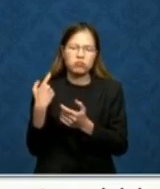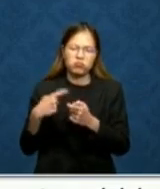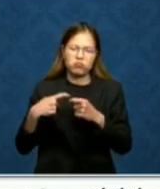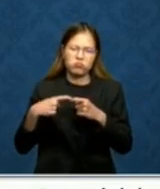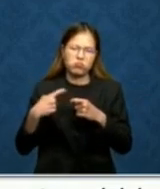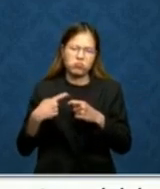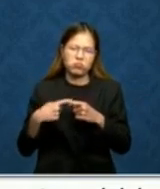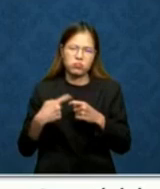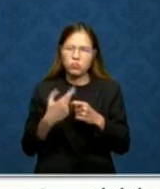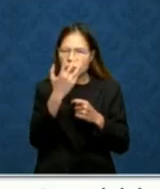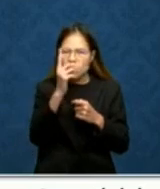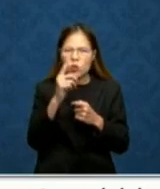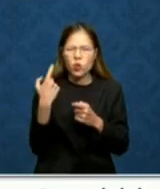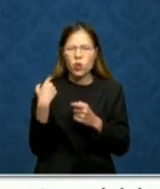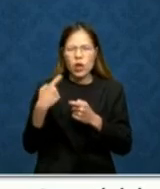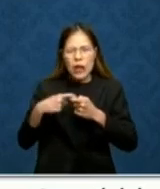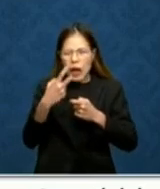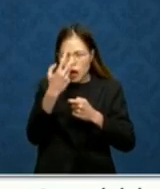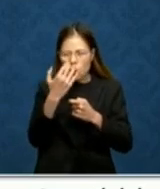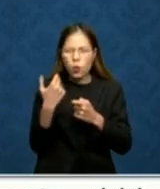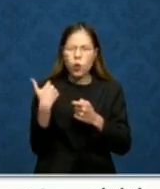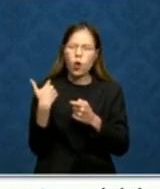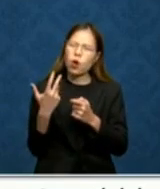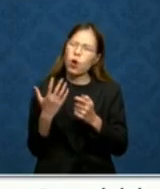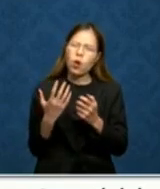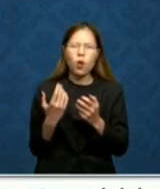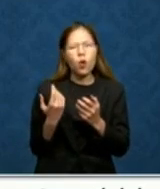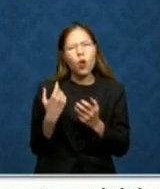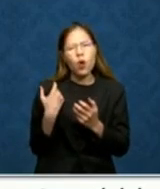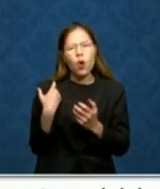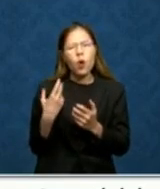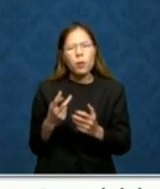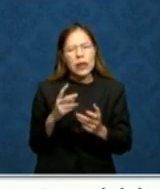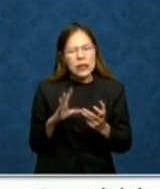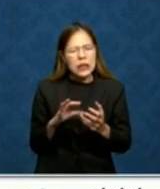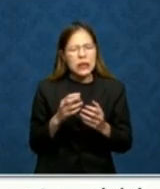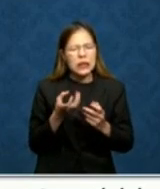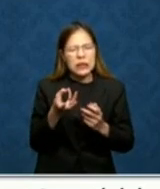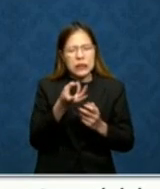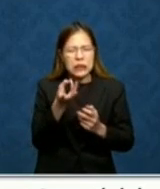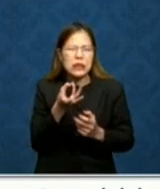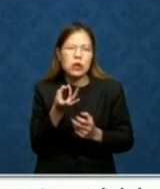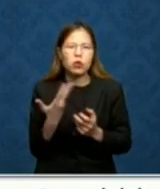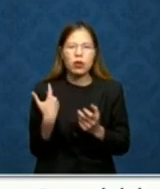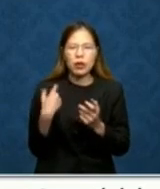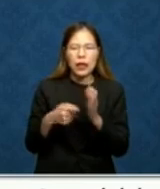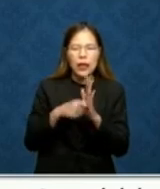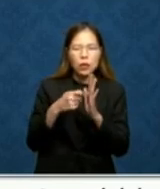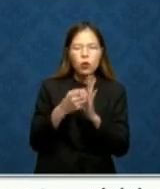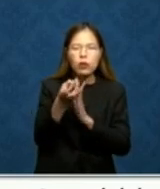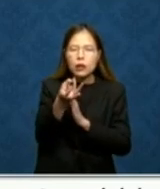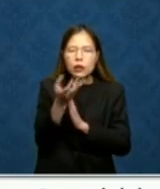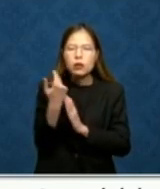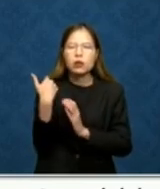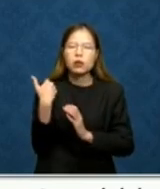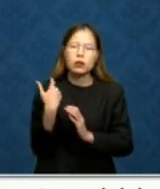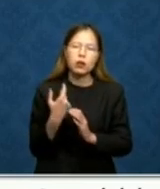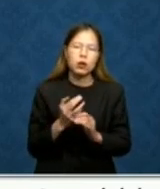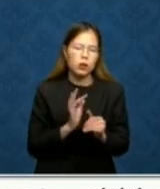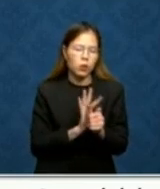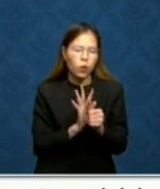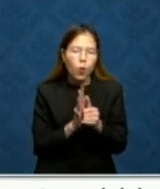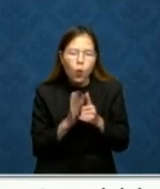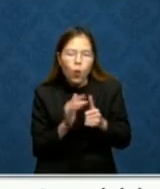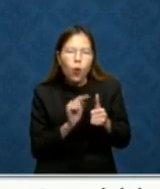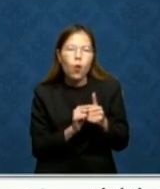ากค่ะท่านประธานที่จะมีคนเข้าใจทุกคนจะปลอบโยนว่ามันเรื่องแค่นี้เองแล้วทำให้ผู้ที่ถูกกระทำเนี่ยไม่รู้จะไปขอความช่วยเหลือจาก